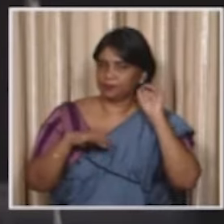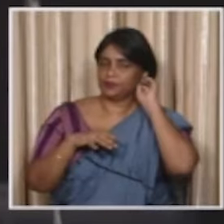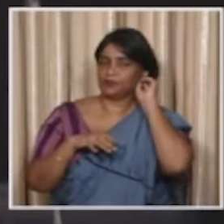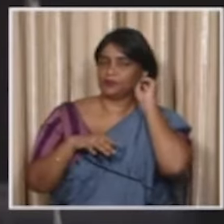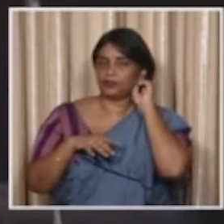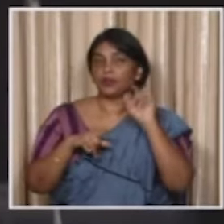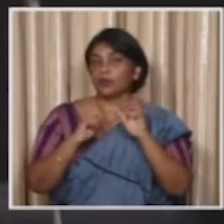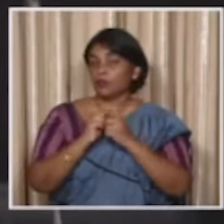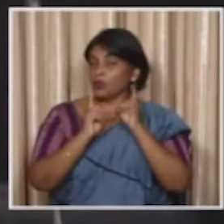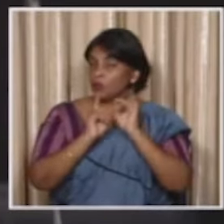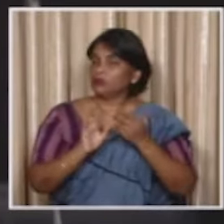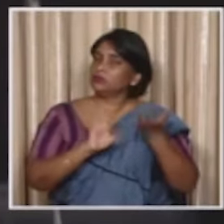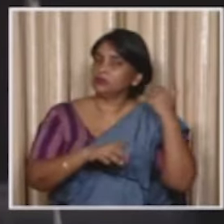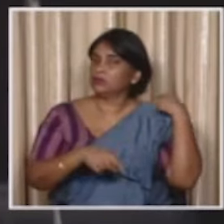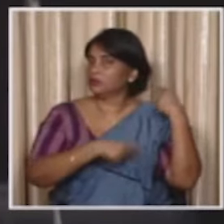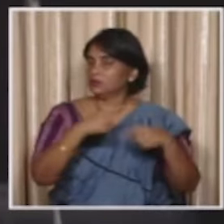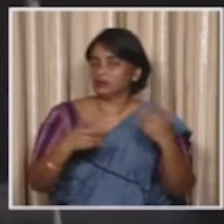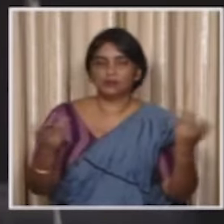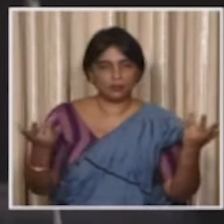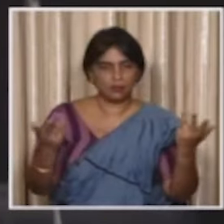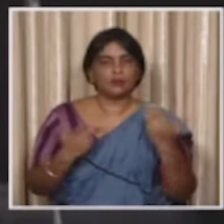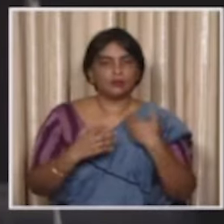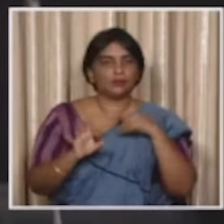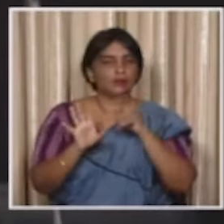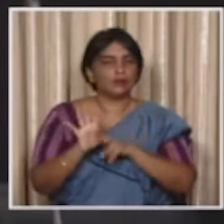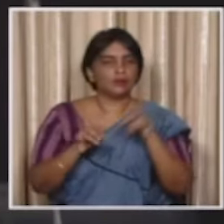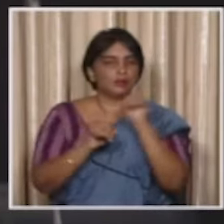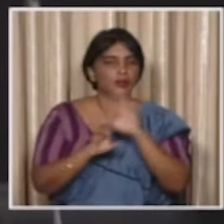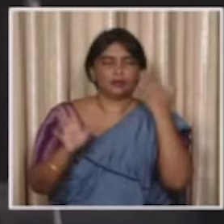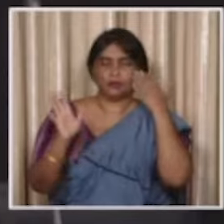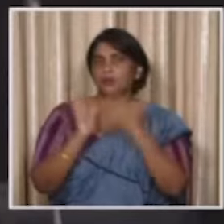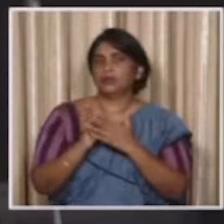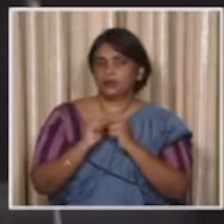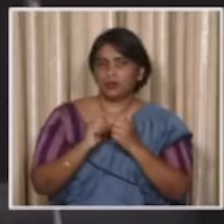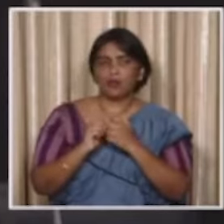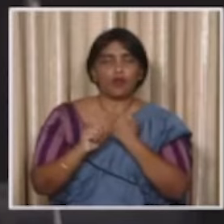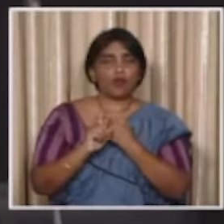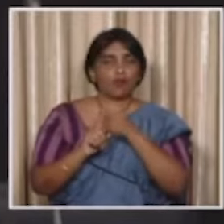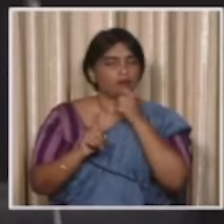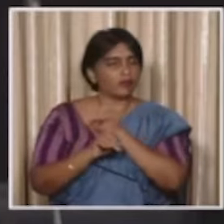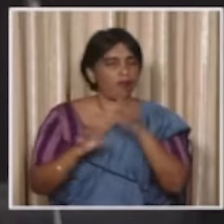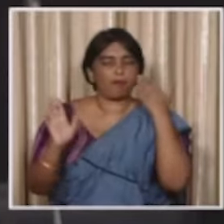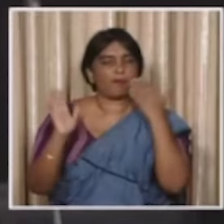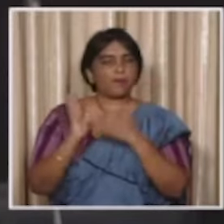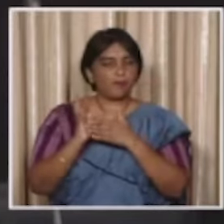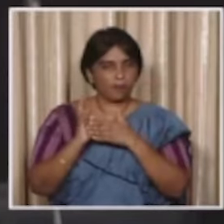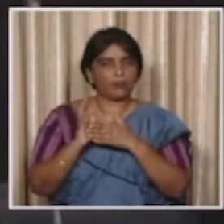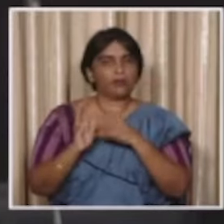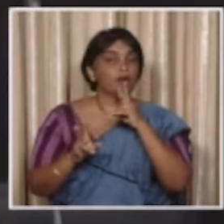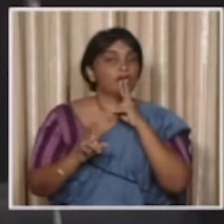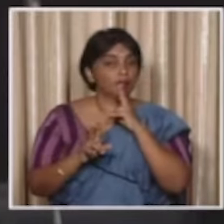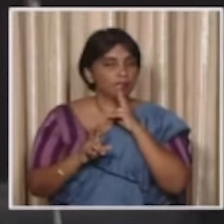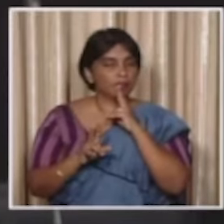මේ උවදුර මේ විදිහටම අතීතේ තිබුණ නැහැ. මගේ ආසනයට කෙලිම බලපානවා. කොළොන්නා පැත්තට කෙලිම බලපානවා.